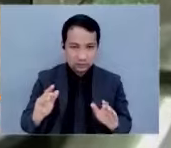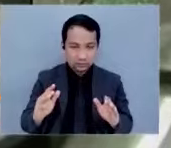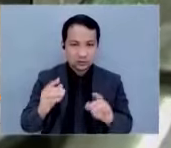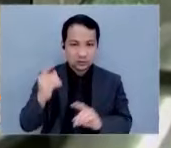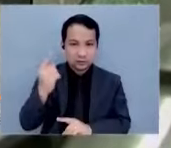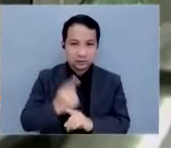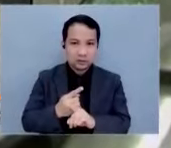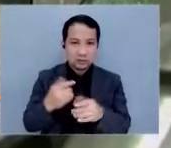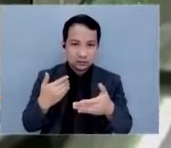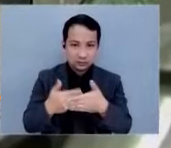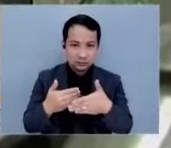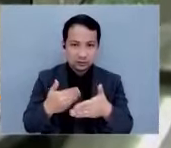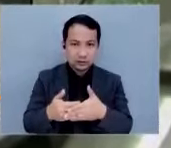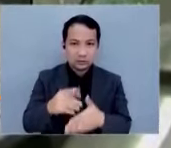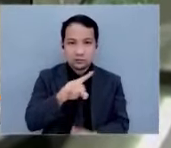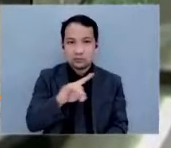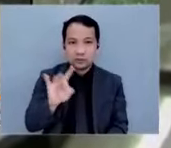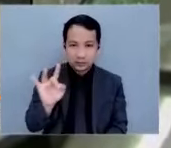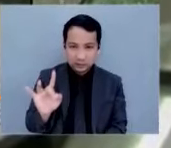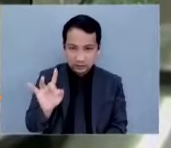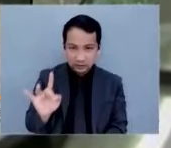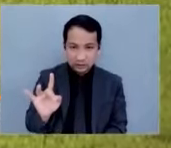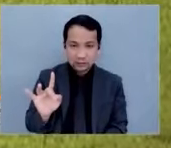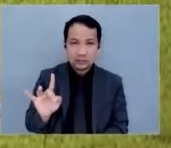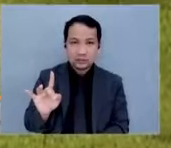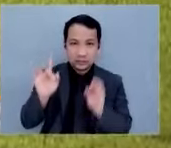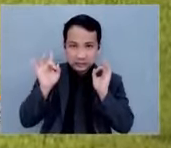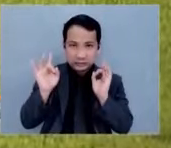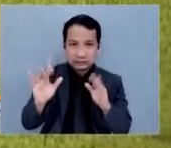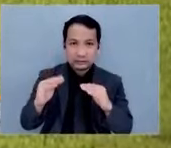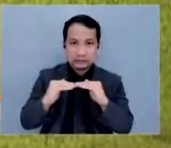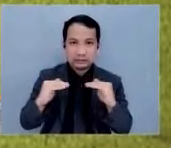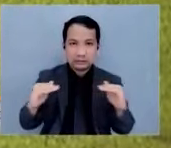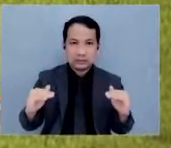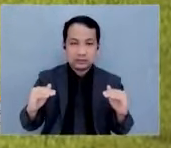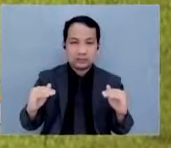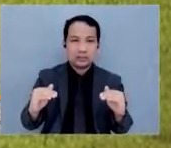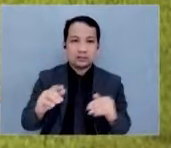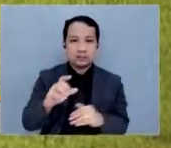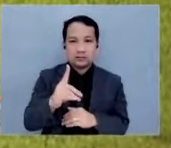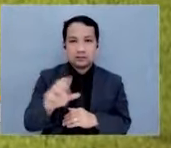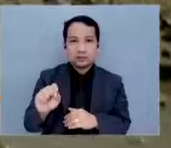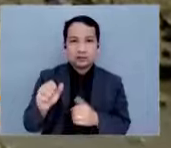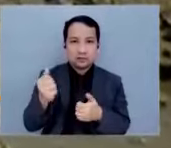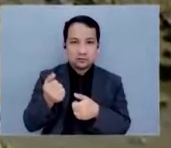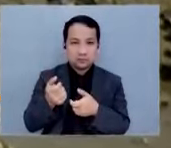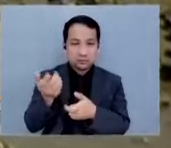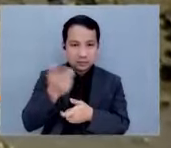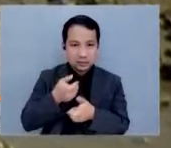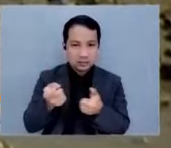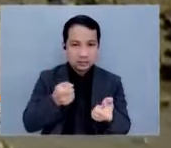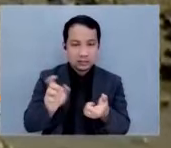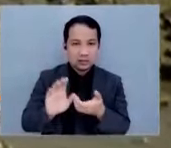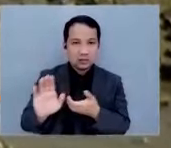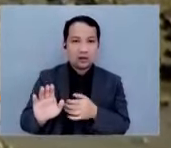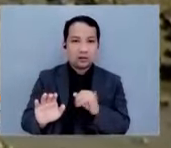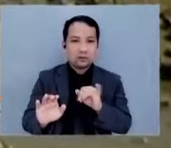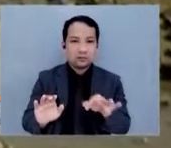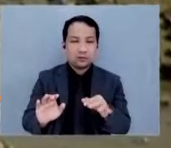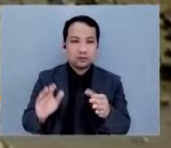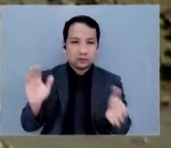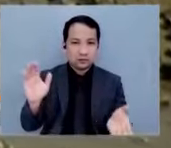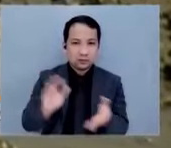ito sa 180 meters na minimum na taas ng tubig sa dam para sa maayos na operasyon nito. Pero pagsapit ng